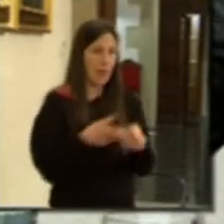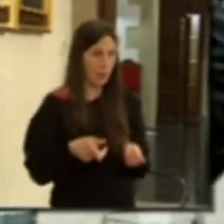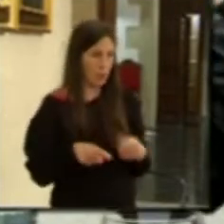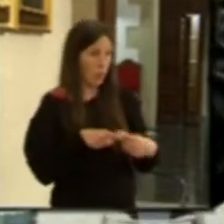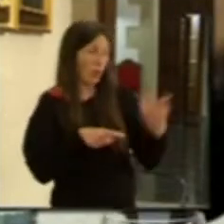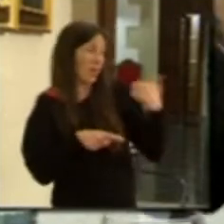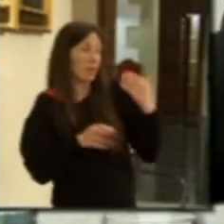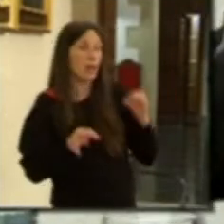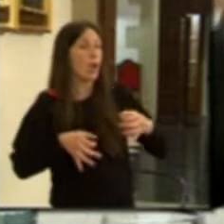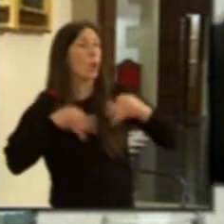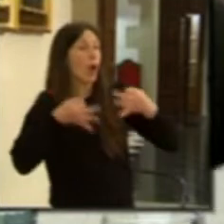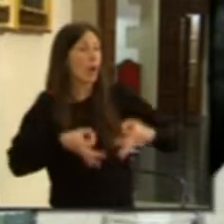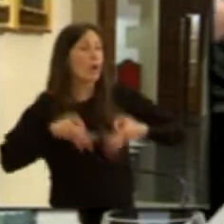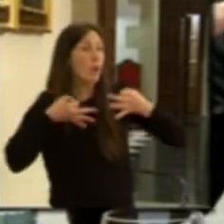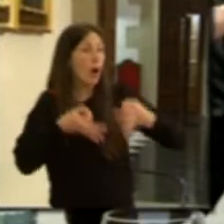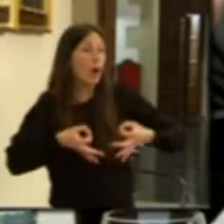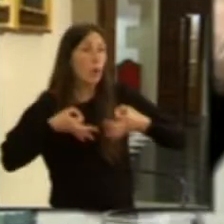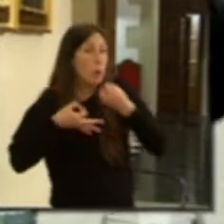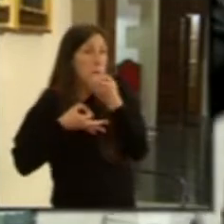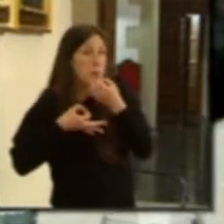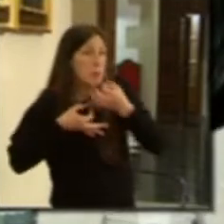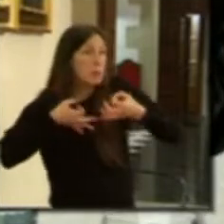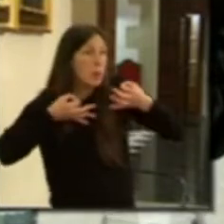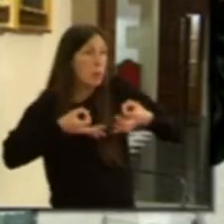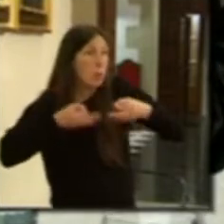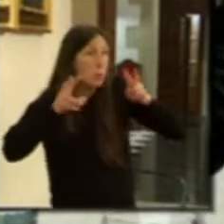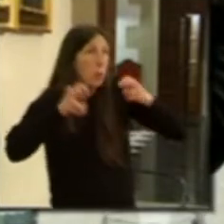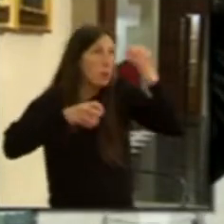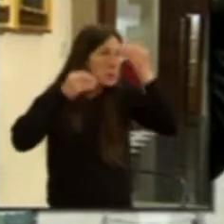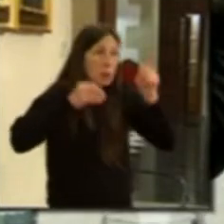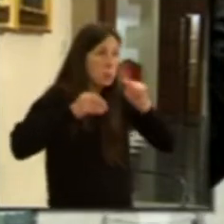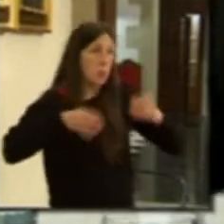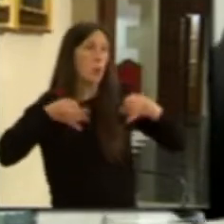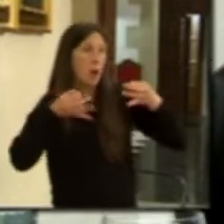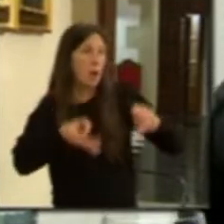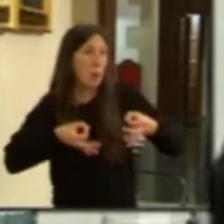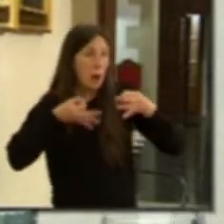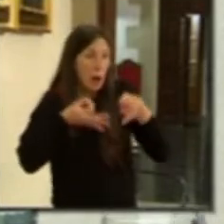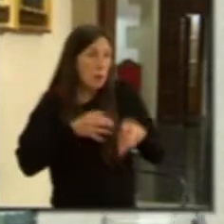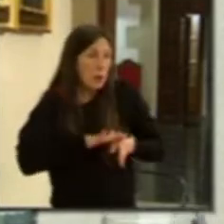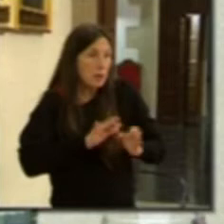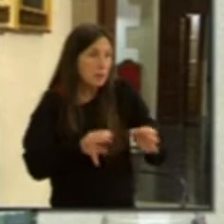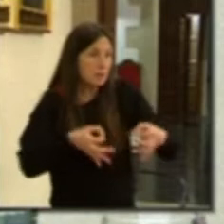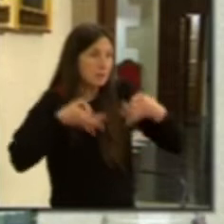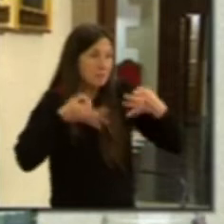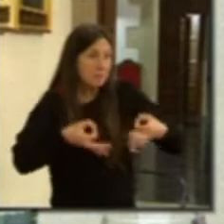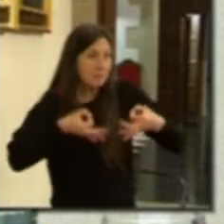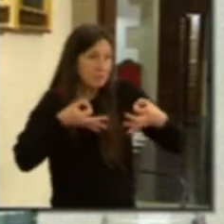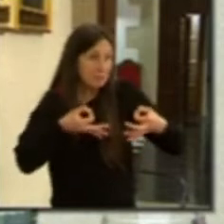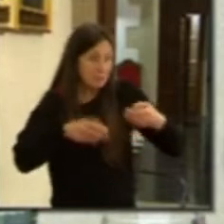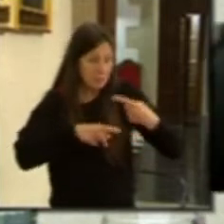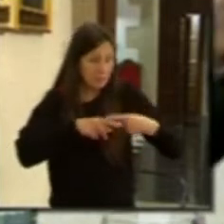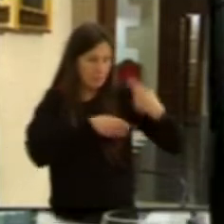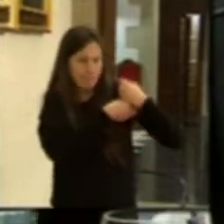cal tocar-ho. Escolta, no fos que se'ns espatlli. Aquest xoc t'obliga i dius, home, i a vegades descobreixes que una